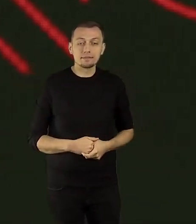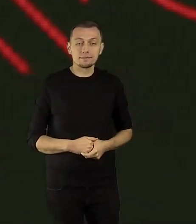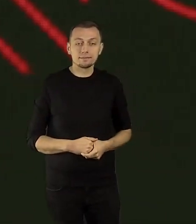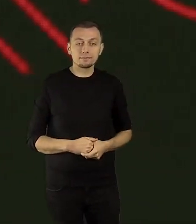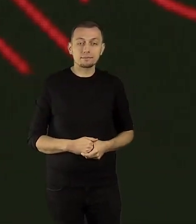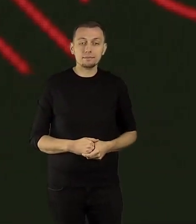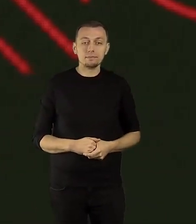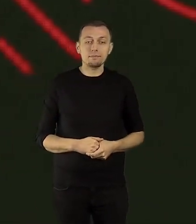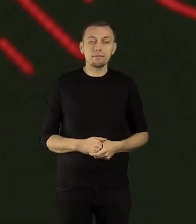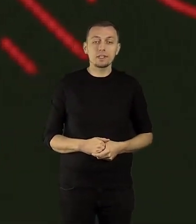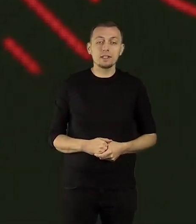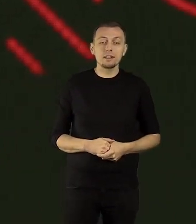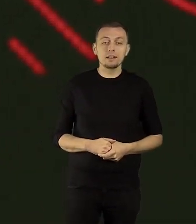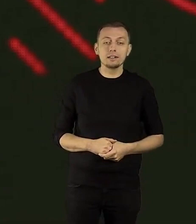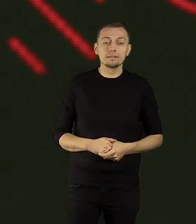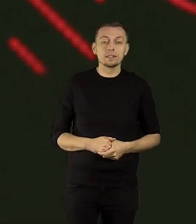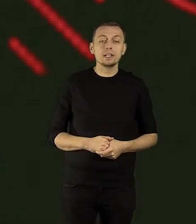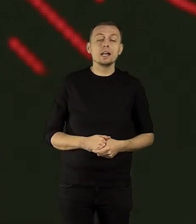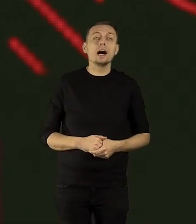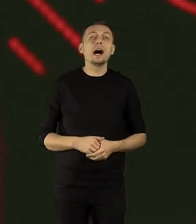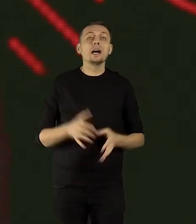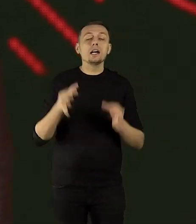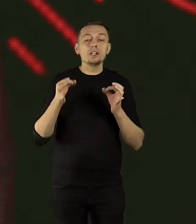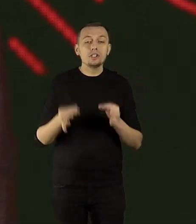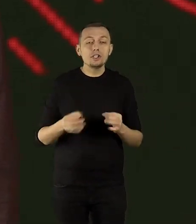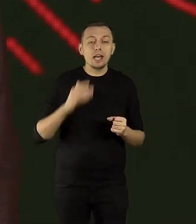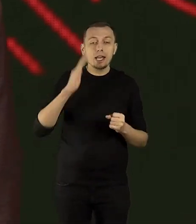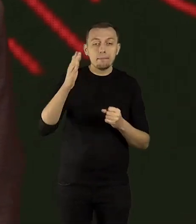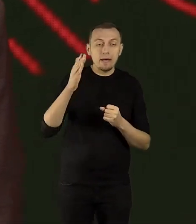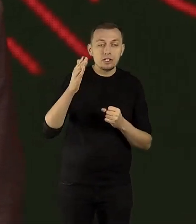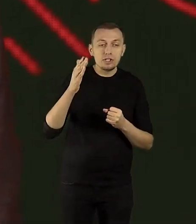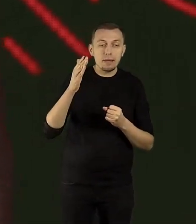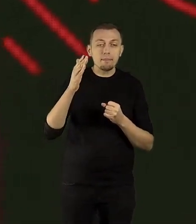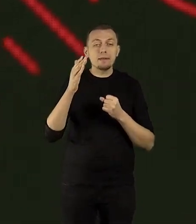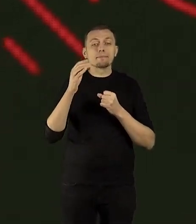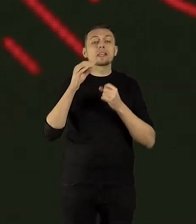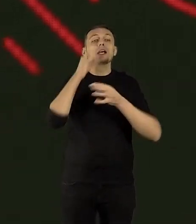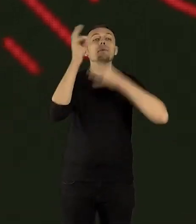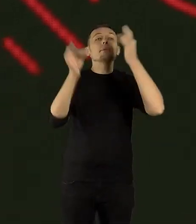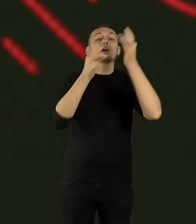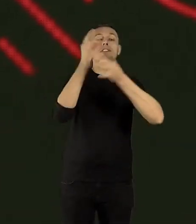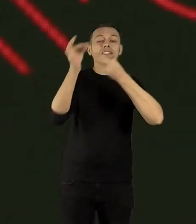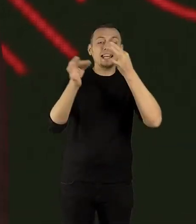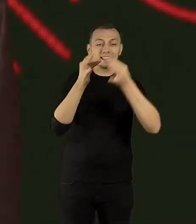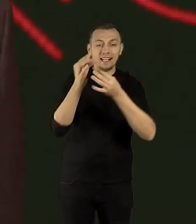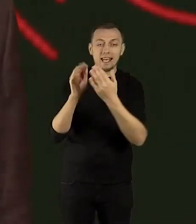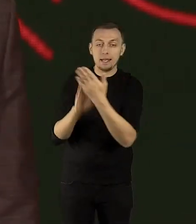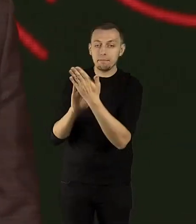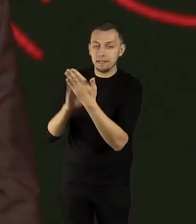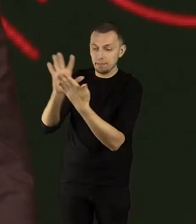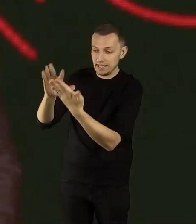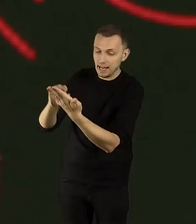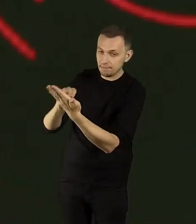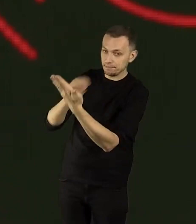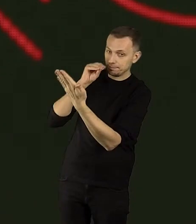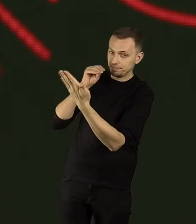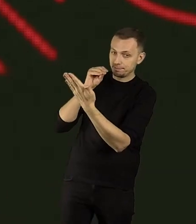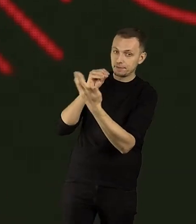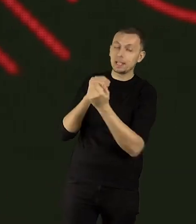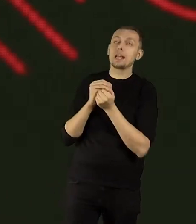Marii, Matki Jezusa, na około 9 miesięcy wcześniej, przed Jego